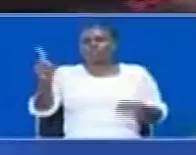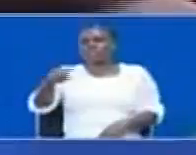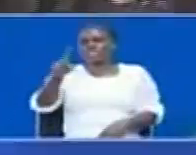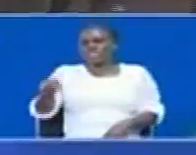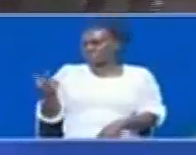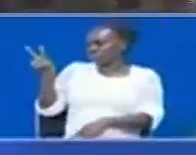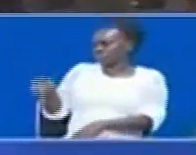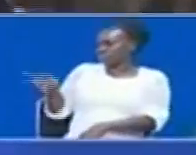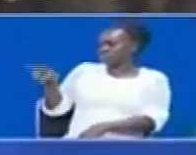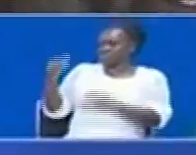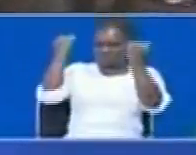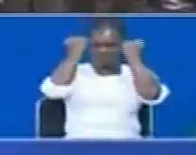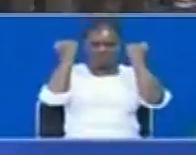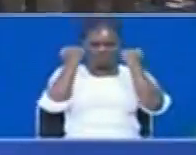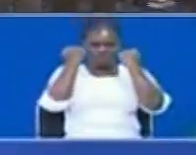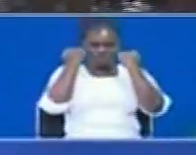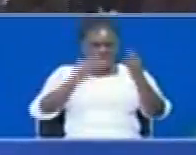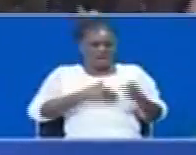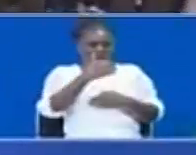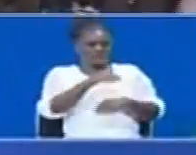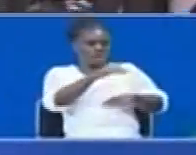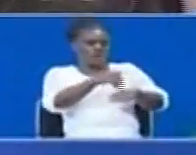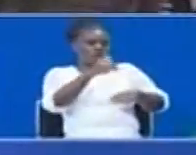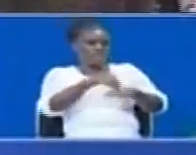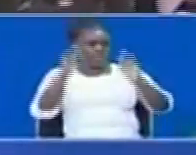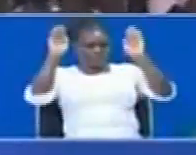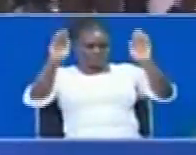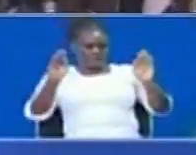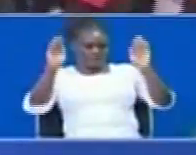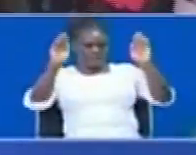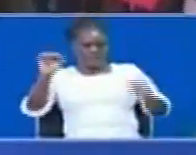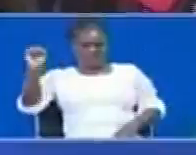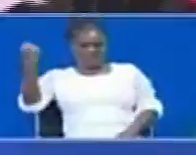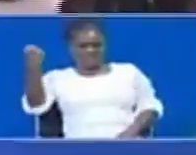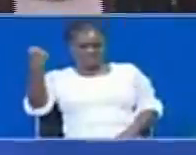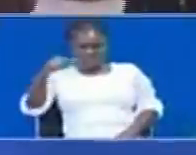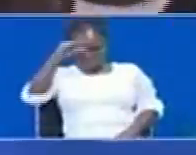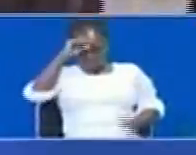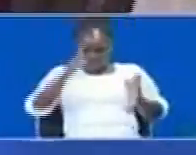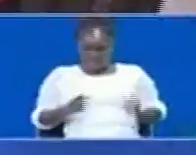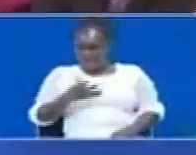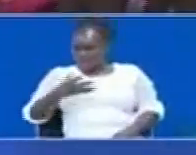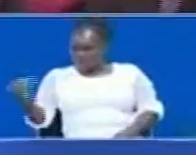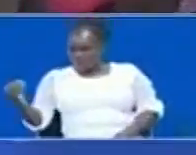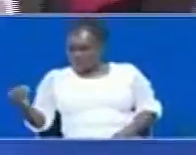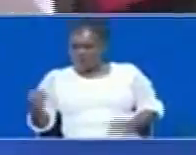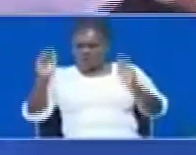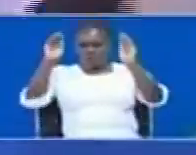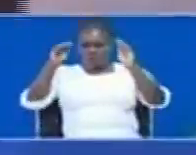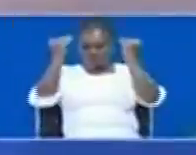kuidharau mahakama baada ya kuitisha mgomo wa madaktari tarehe 5. Magavana walienda mahakamani ili kuomba mgomo